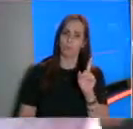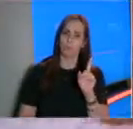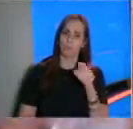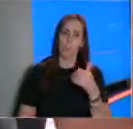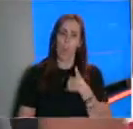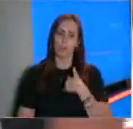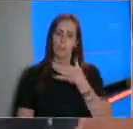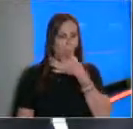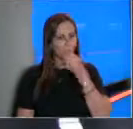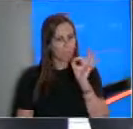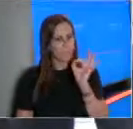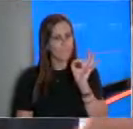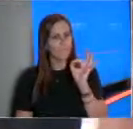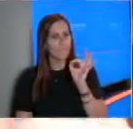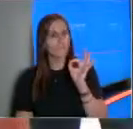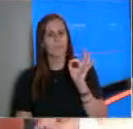אני הייתי מעדיף ש...